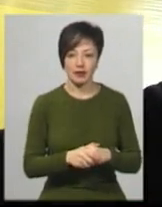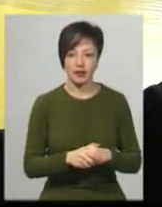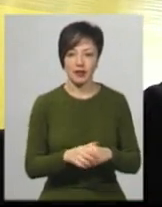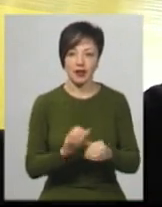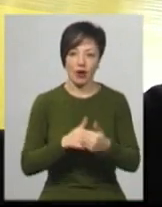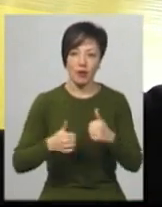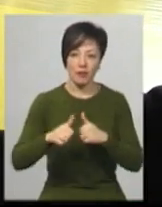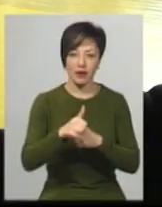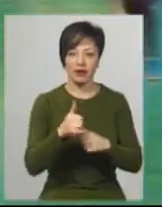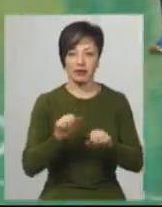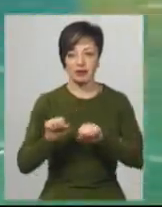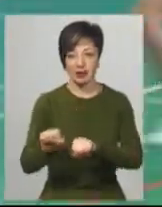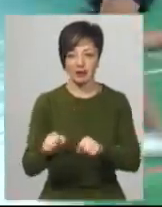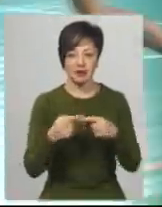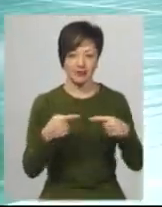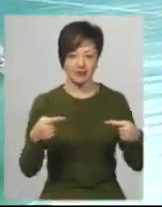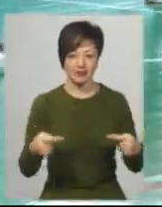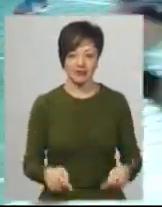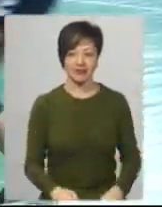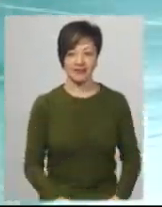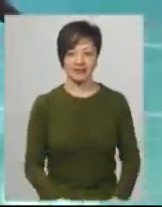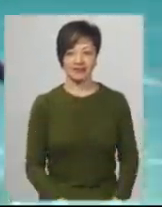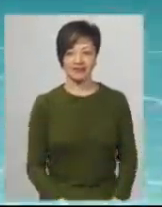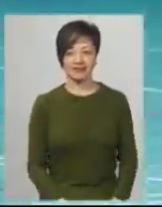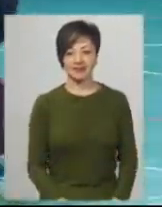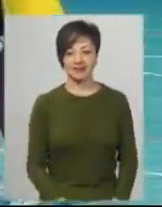обігрували, там стояли в захисті.